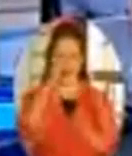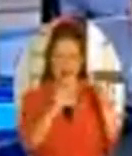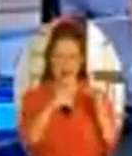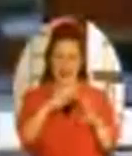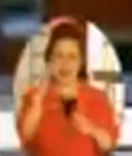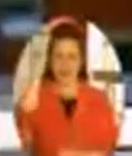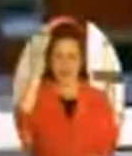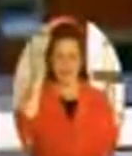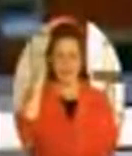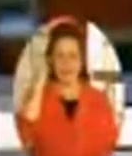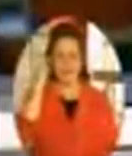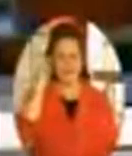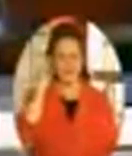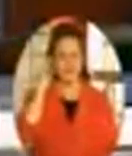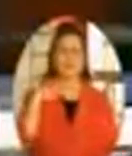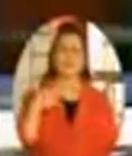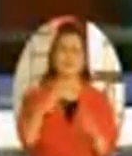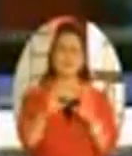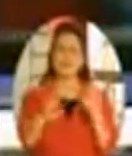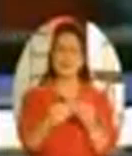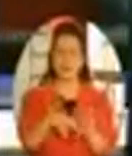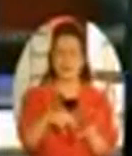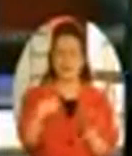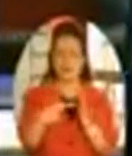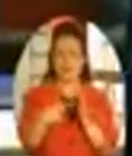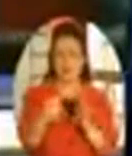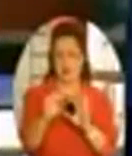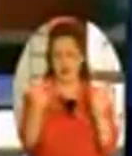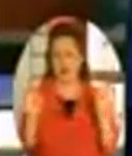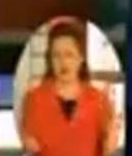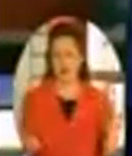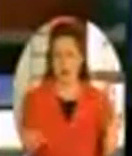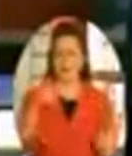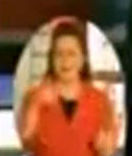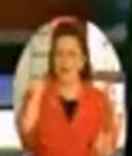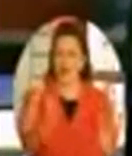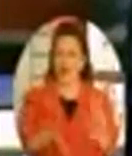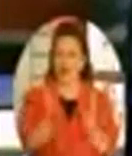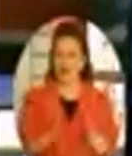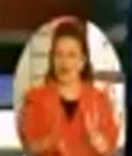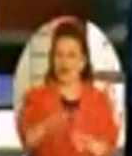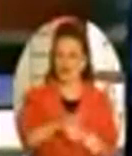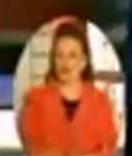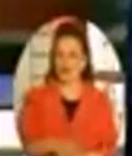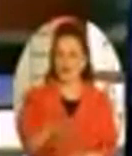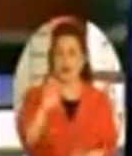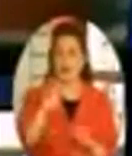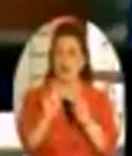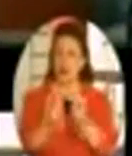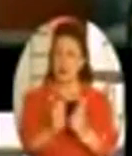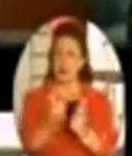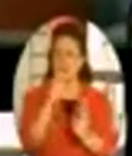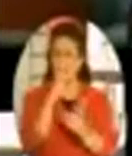שלום לכולם. רוני, בוא באמת נתחיל עם התמונות שפתחנו בהן את המהדורה, התמונות של הלינץ'. יש כבר עצורים, יש